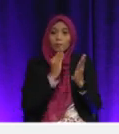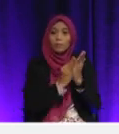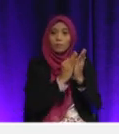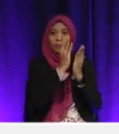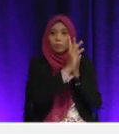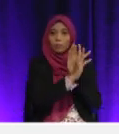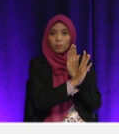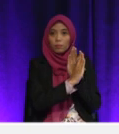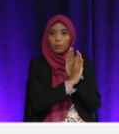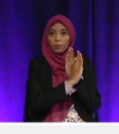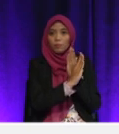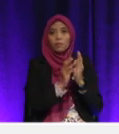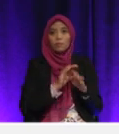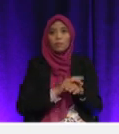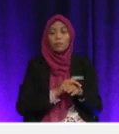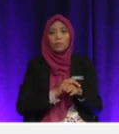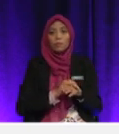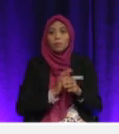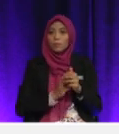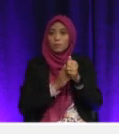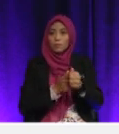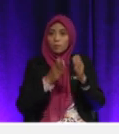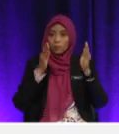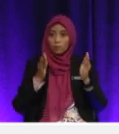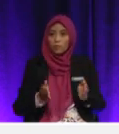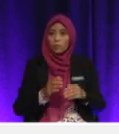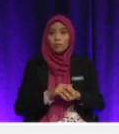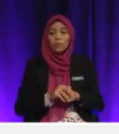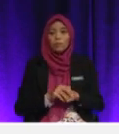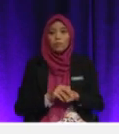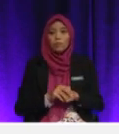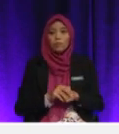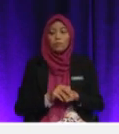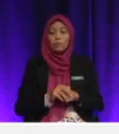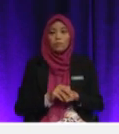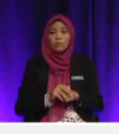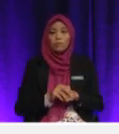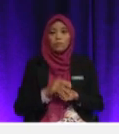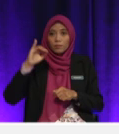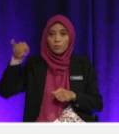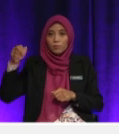1954 pemimpin dia daftar Hamzah Abdullah